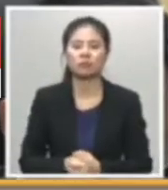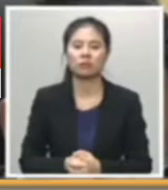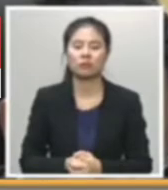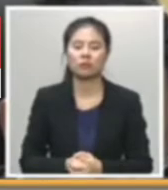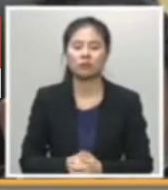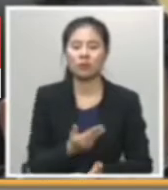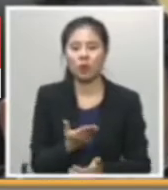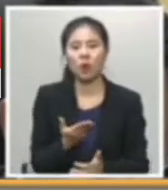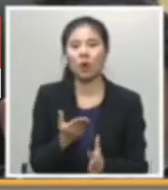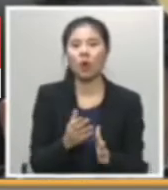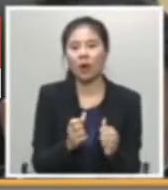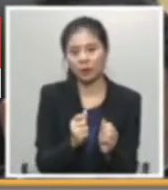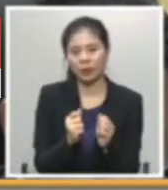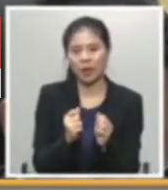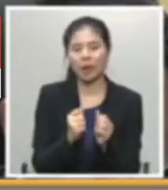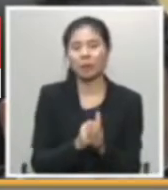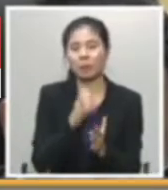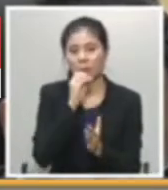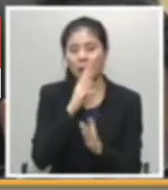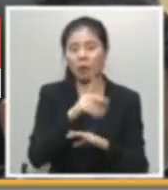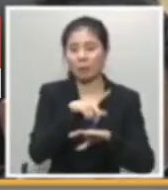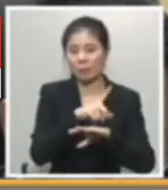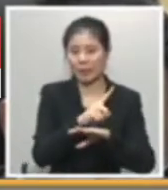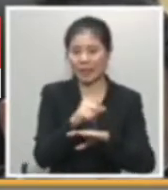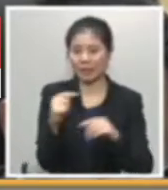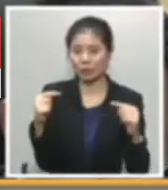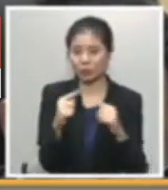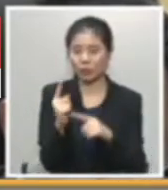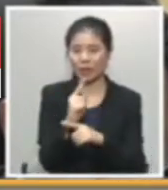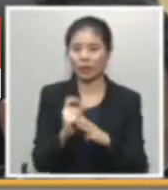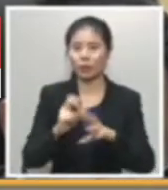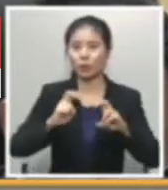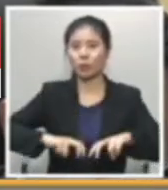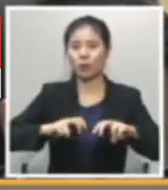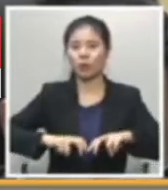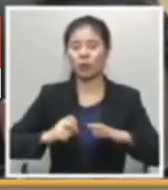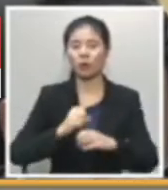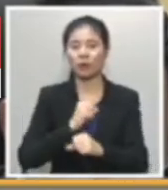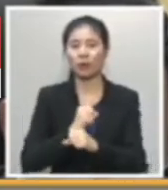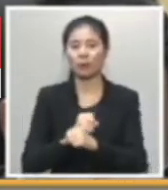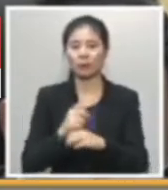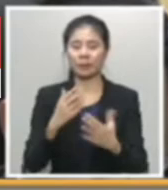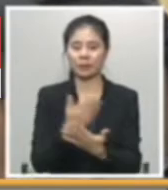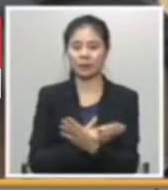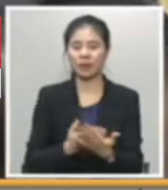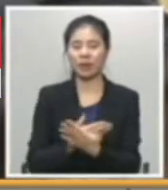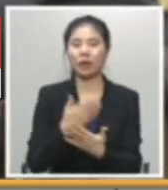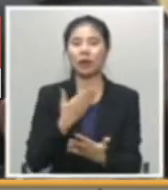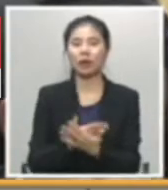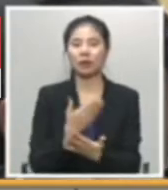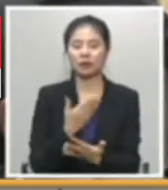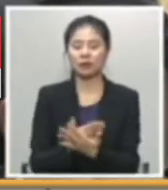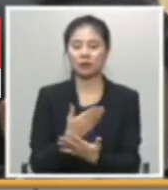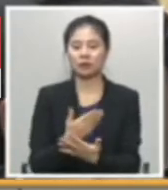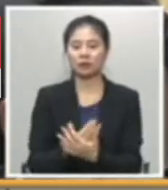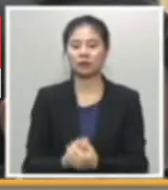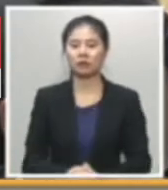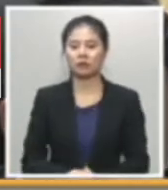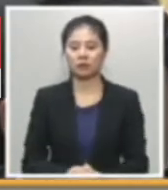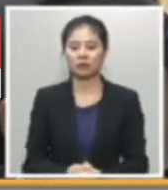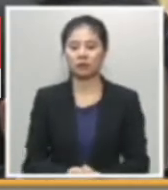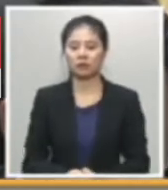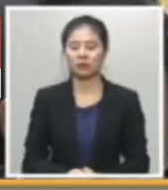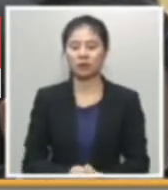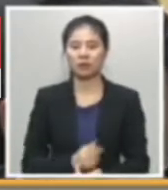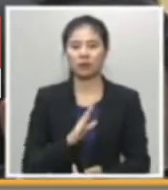ขออนุญาตกราบเรียนต่อท่านประธานว่าจากการวิเคราะห์และพิจารณางบประมาณที่ท่านน